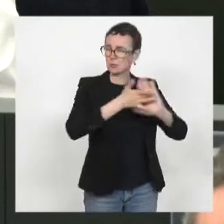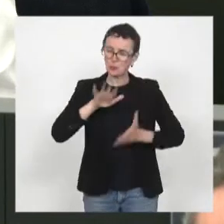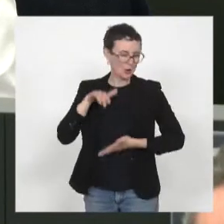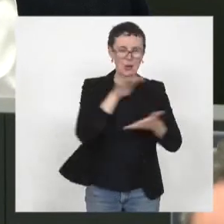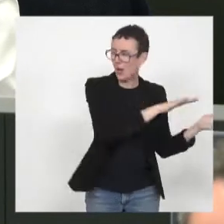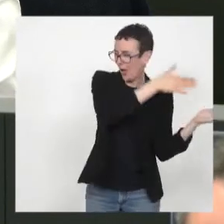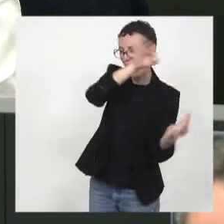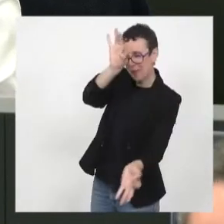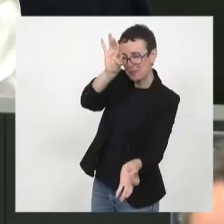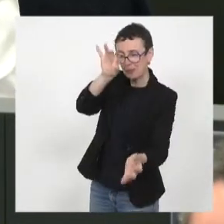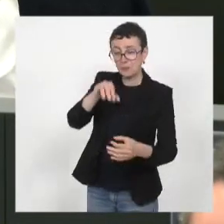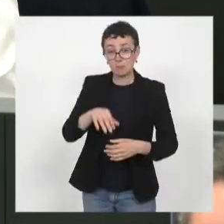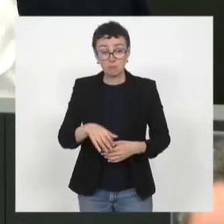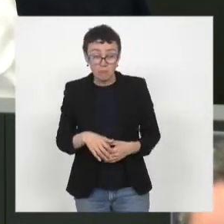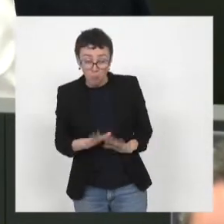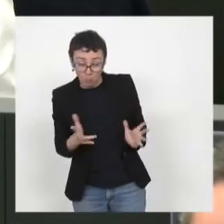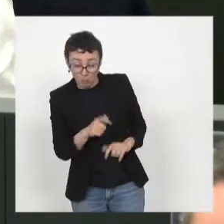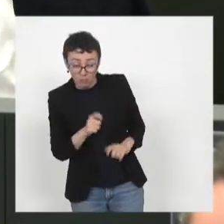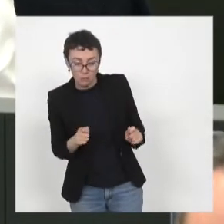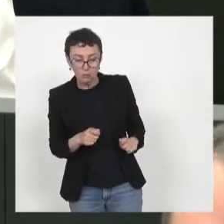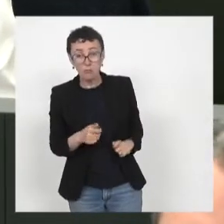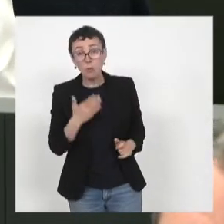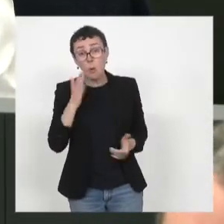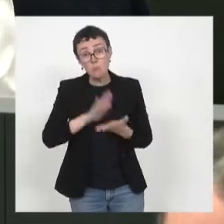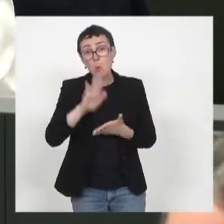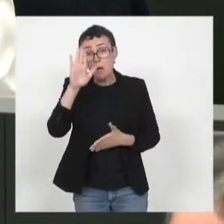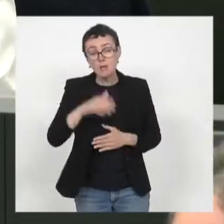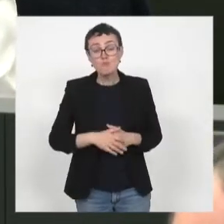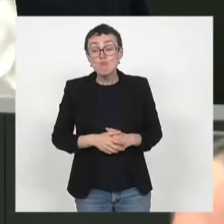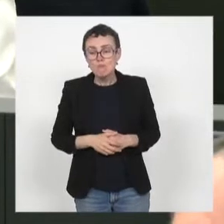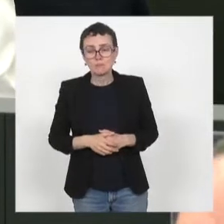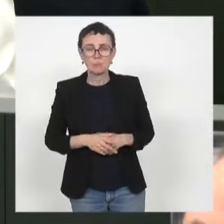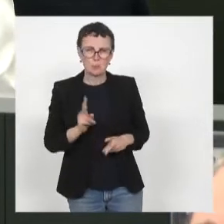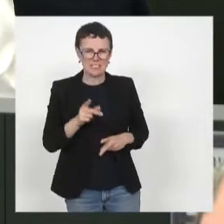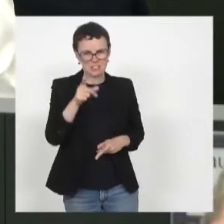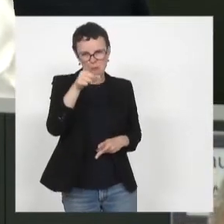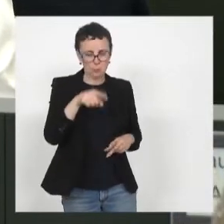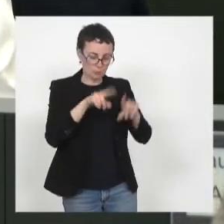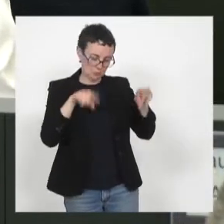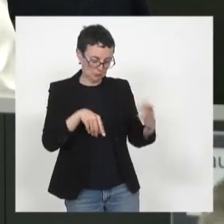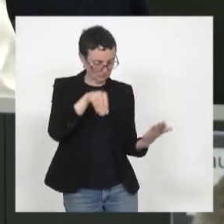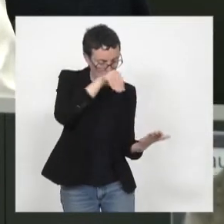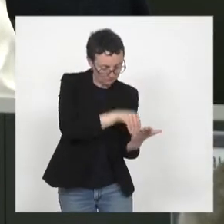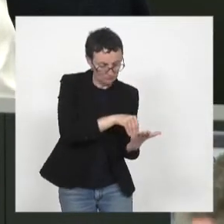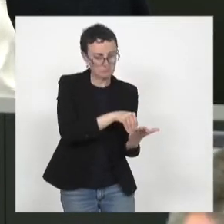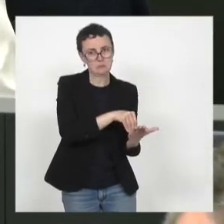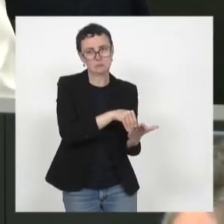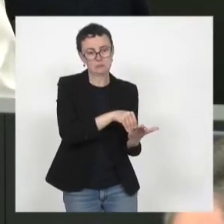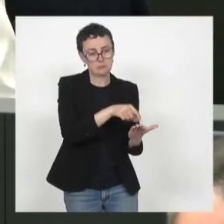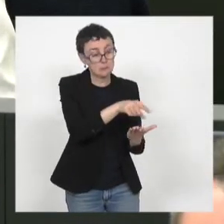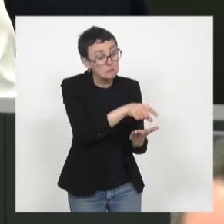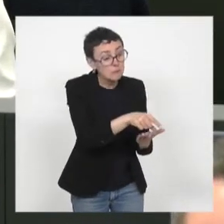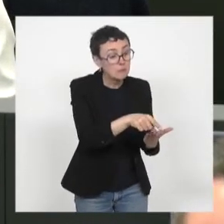les promesses n'engagent que celles et ceux qui y croient. Vous devriez au minimum intégrer cette exigence dans la délibération qui reste sur ce plan